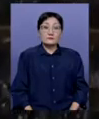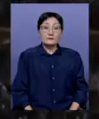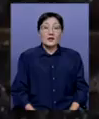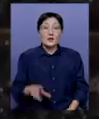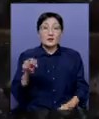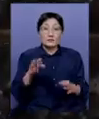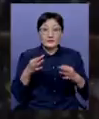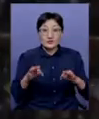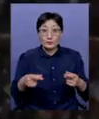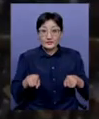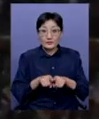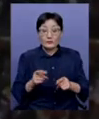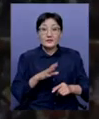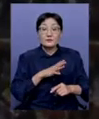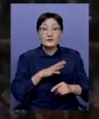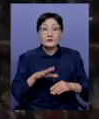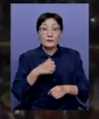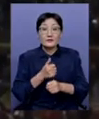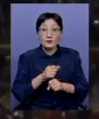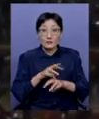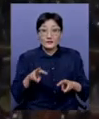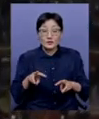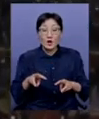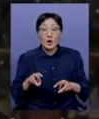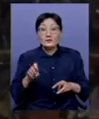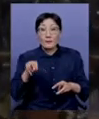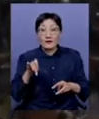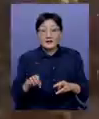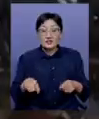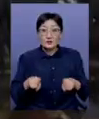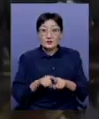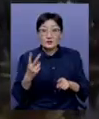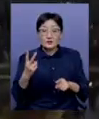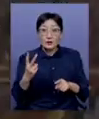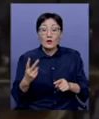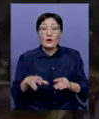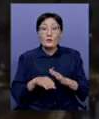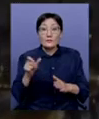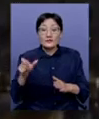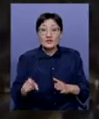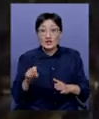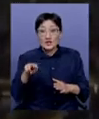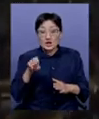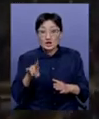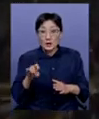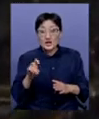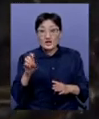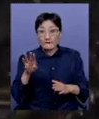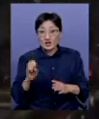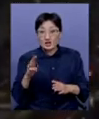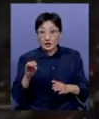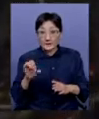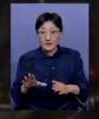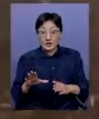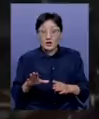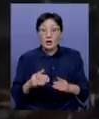В числе освобожденных также бывший премьер-министр Сапар Исаков, а также два экс-депутата Садыр Жапаров и Равшан Джейнбеков.